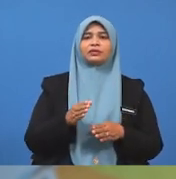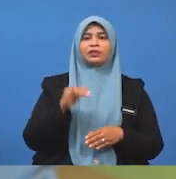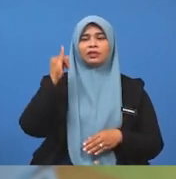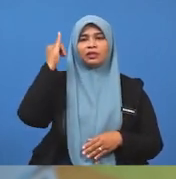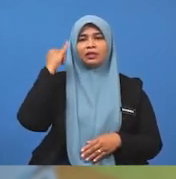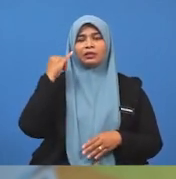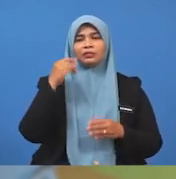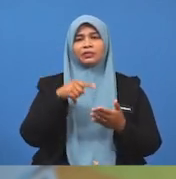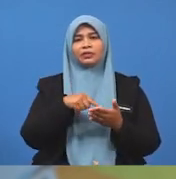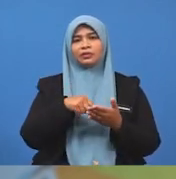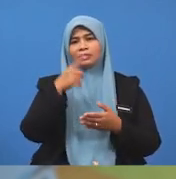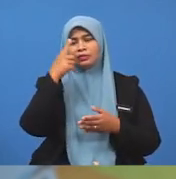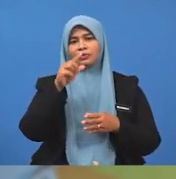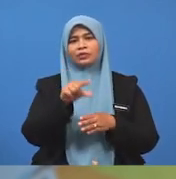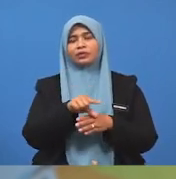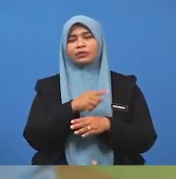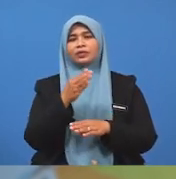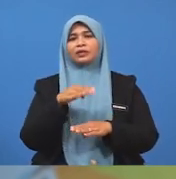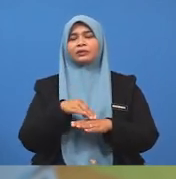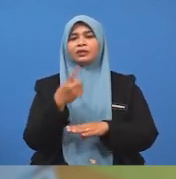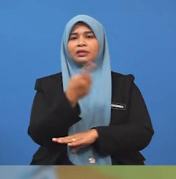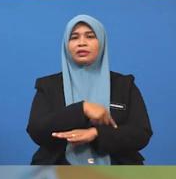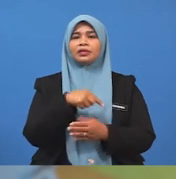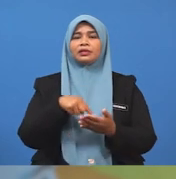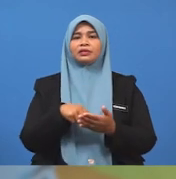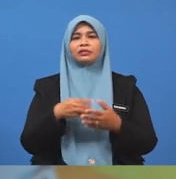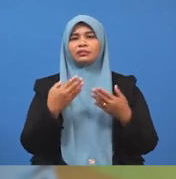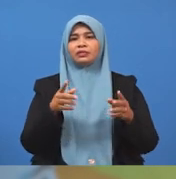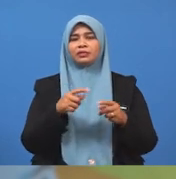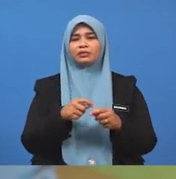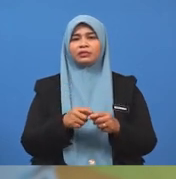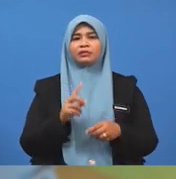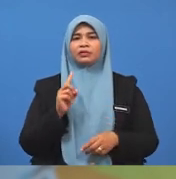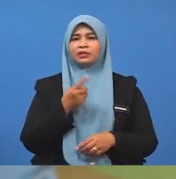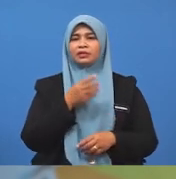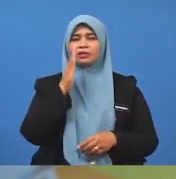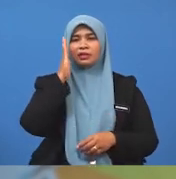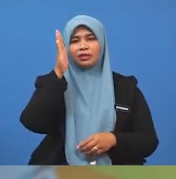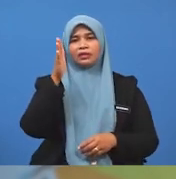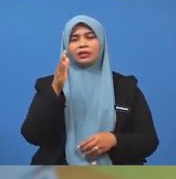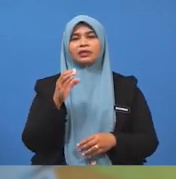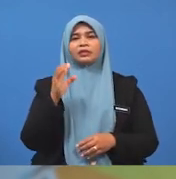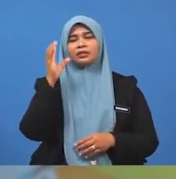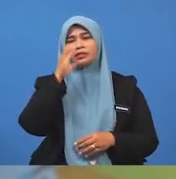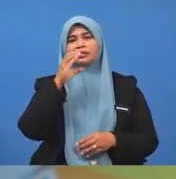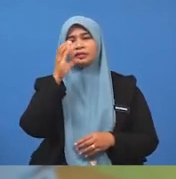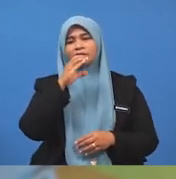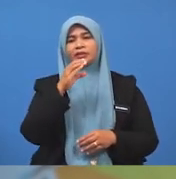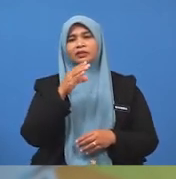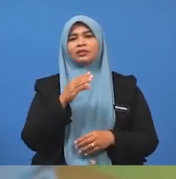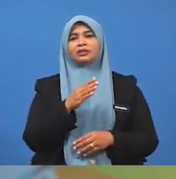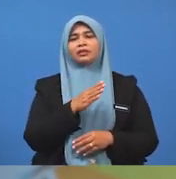pada hari ini sudah tentu kita akan Caca dicari dan ceroboh label